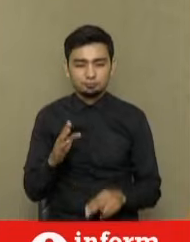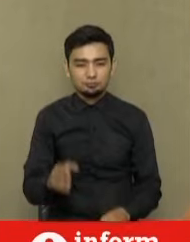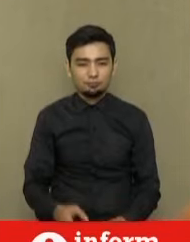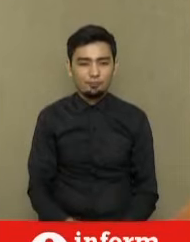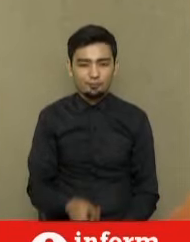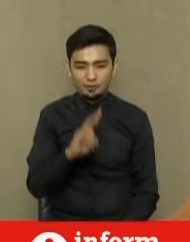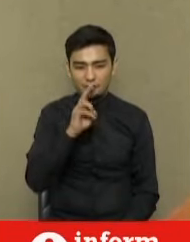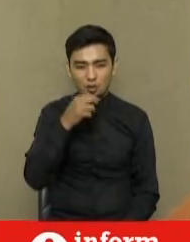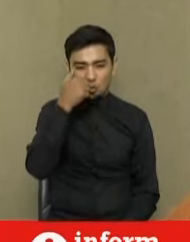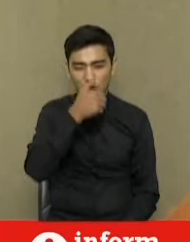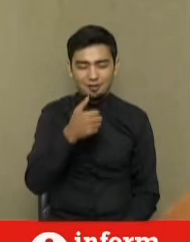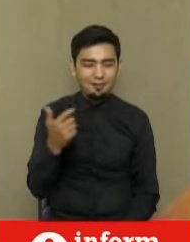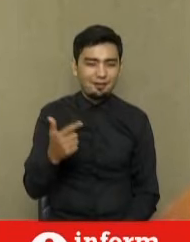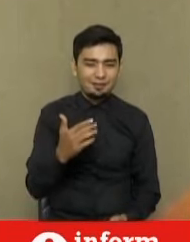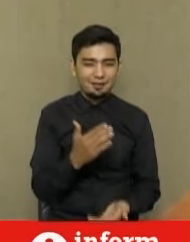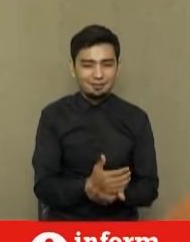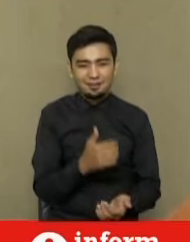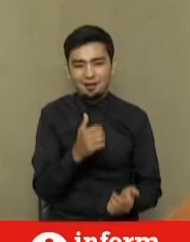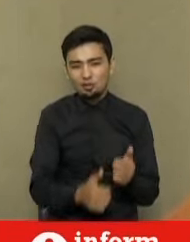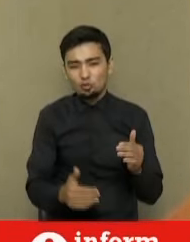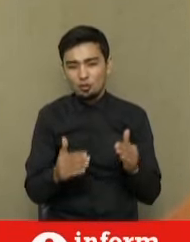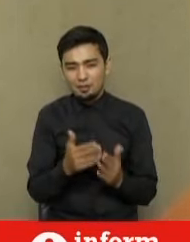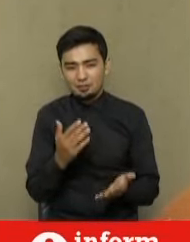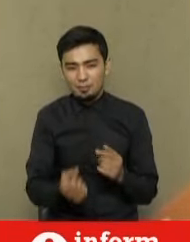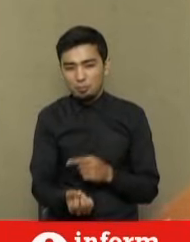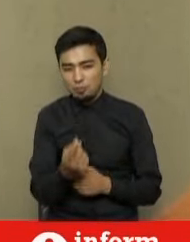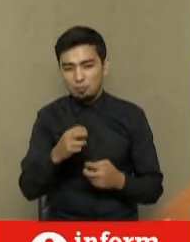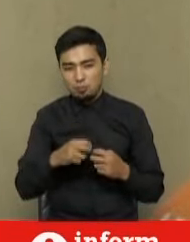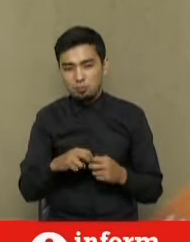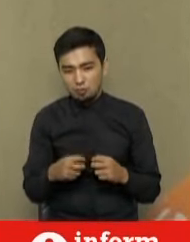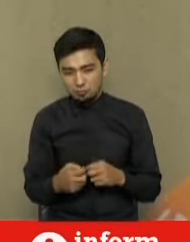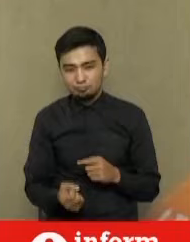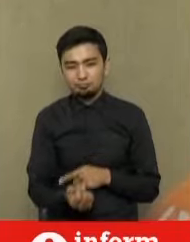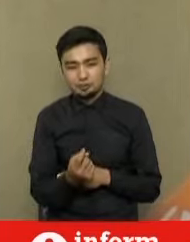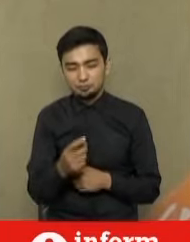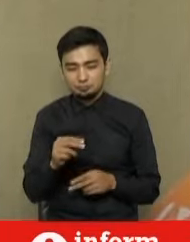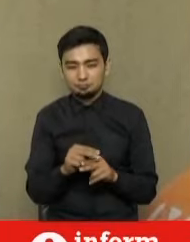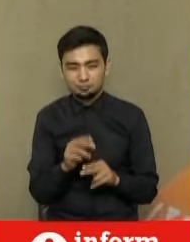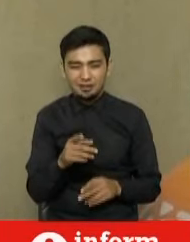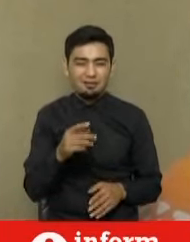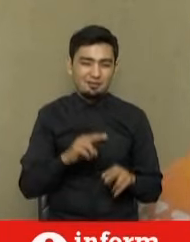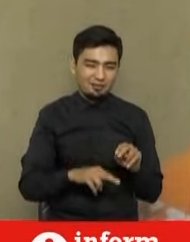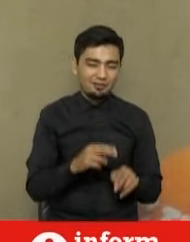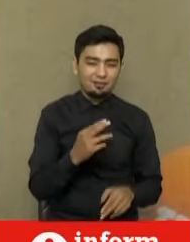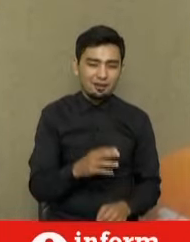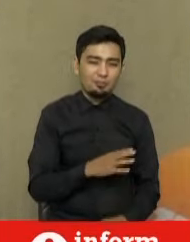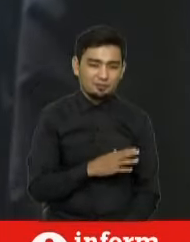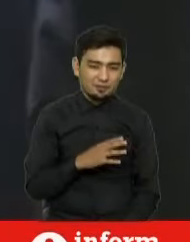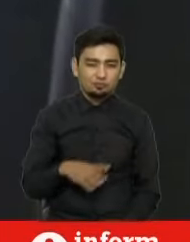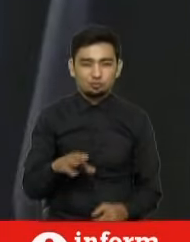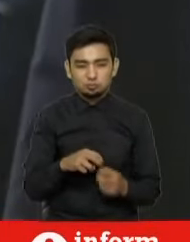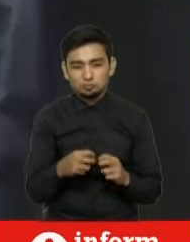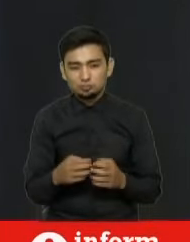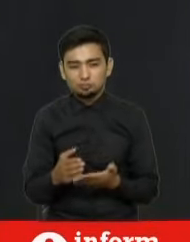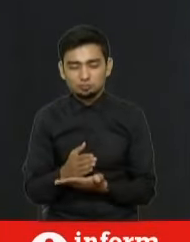на каждый из дома есть. Все недочеты, если они будут вылезать со временем, а это, строительство такое бывает, да, все это будет устраняться.